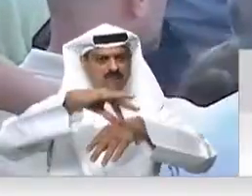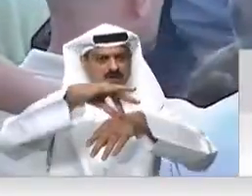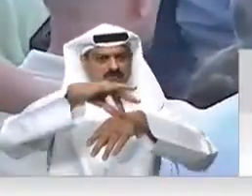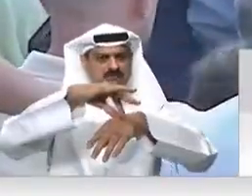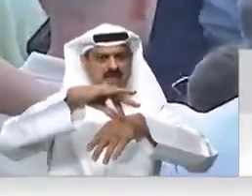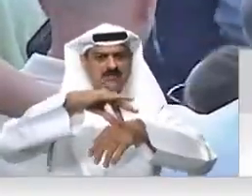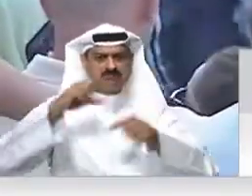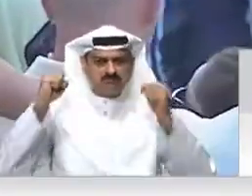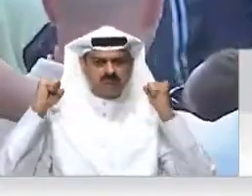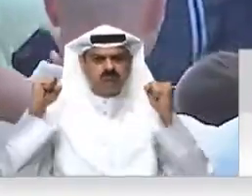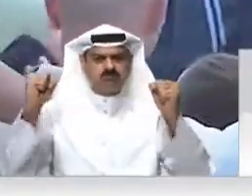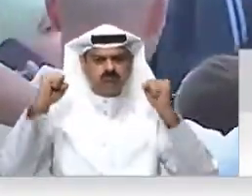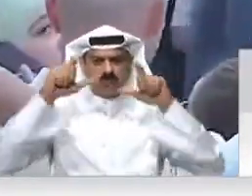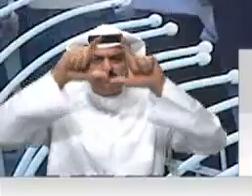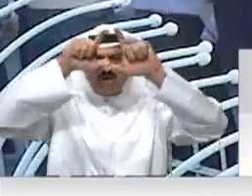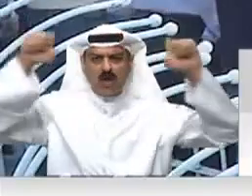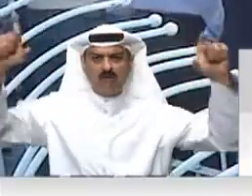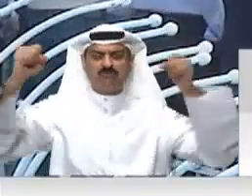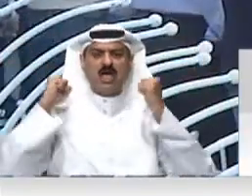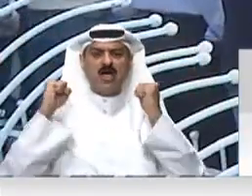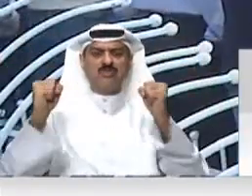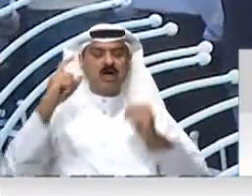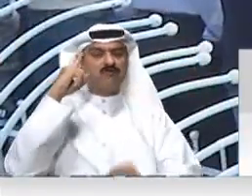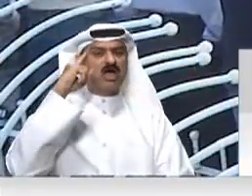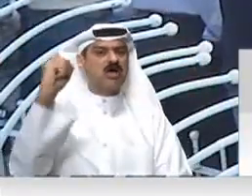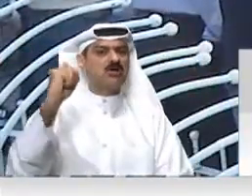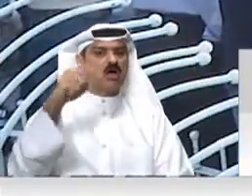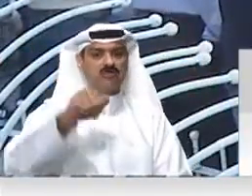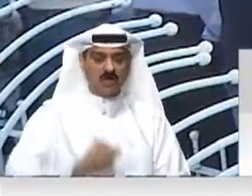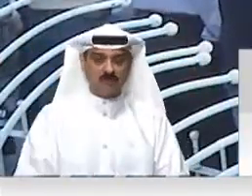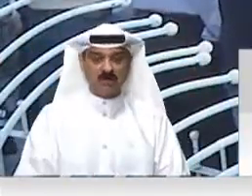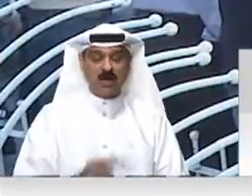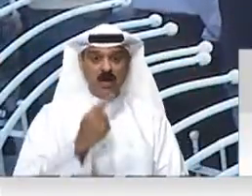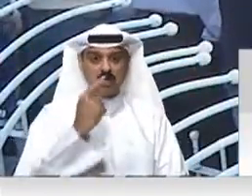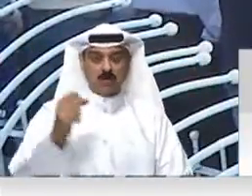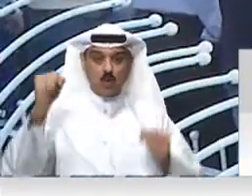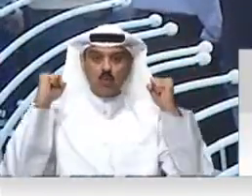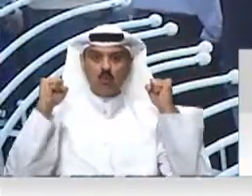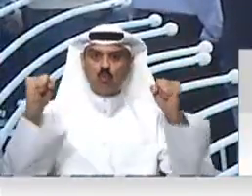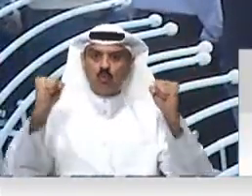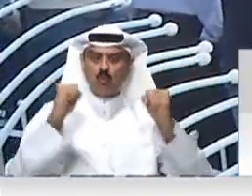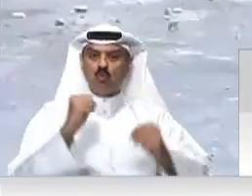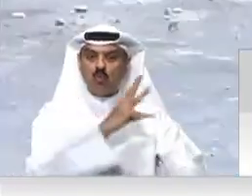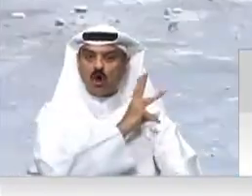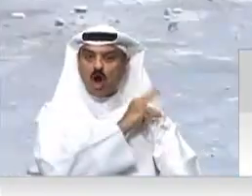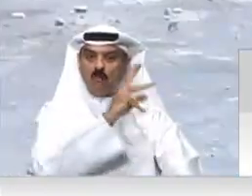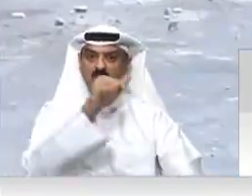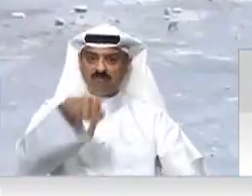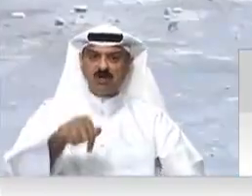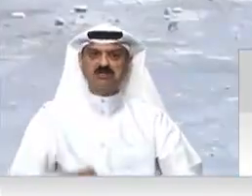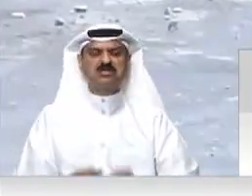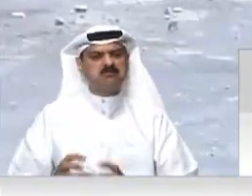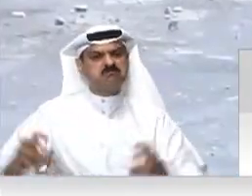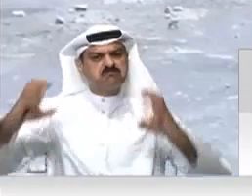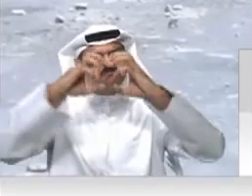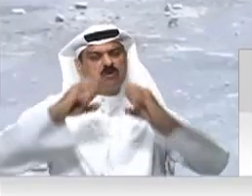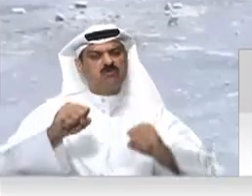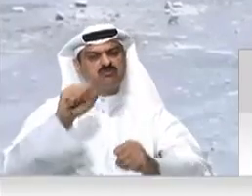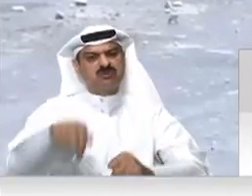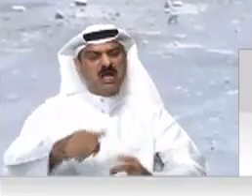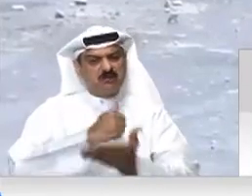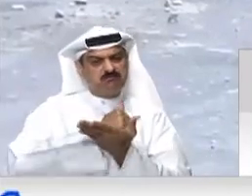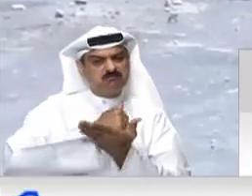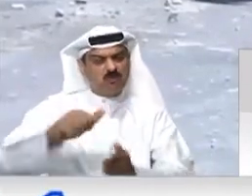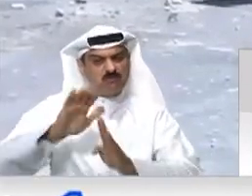مراكز المدن تنديدا بعدوان الاحتلال وتلبية لدعوة المقاومة لتكثيف الحراك الميداني والاشتباك مع الاحتلال،